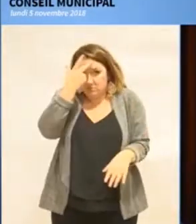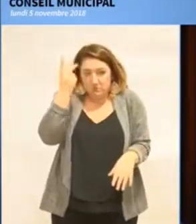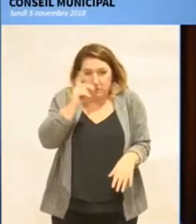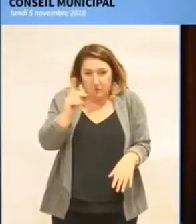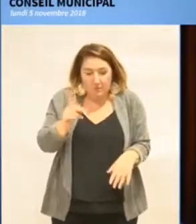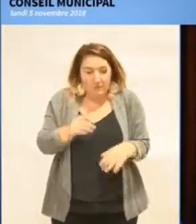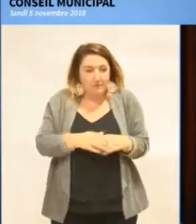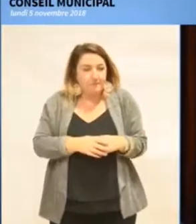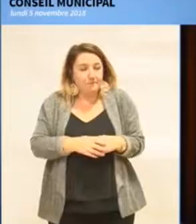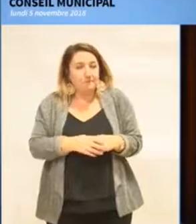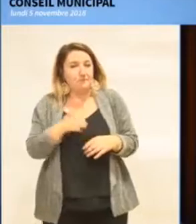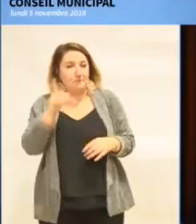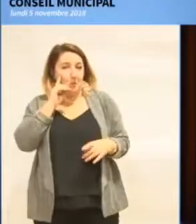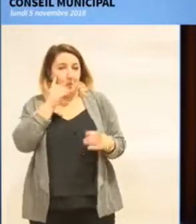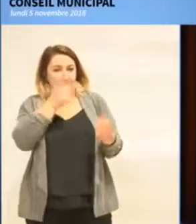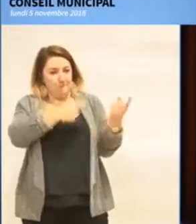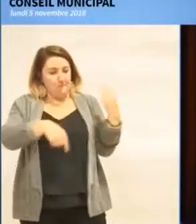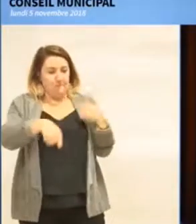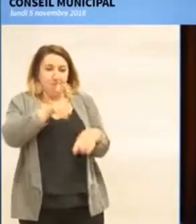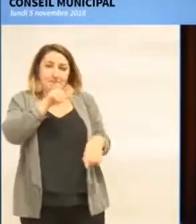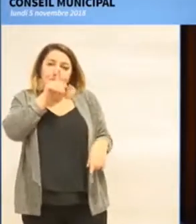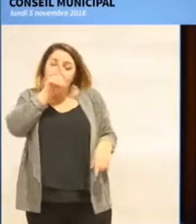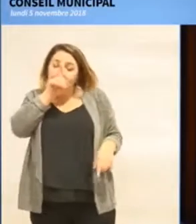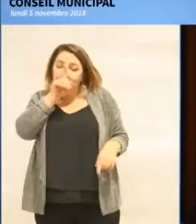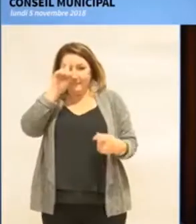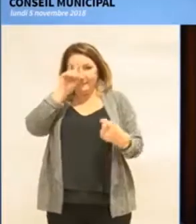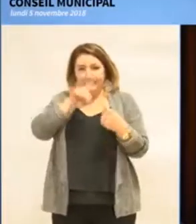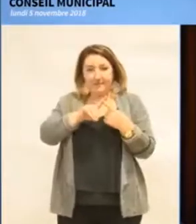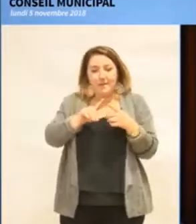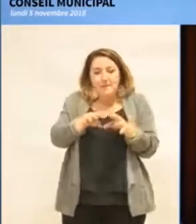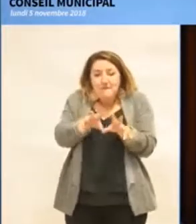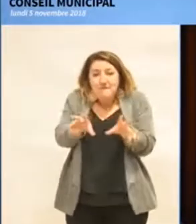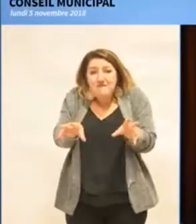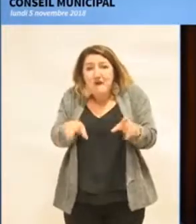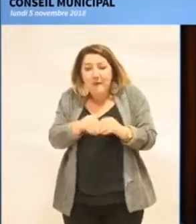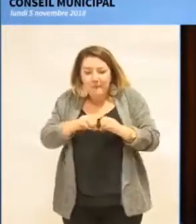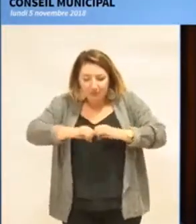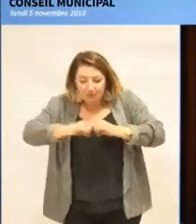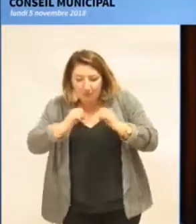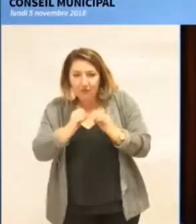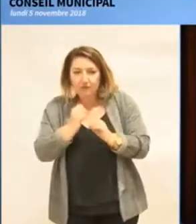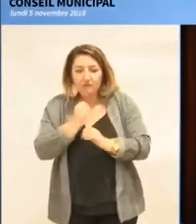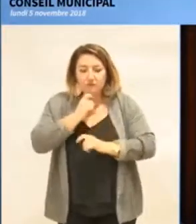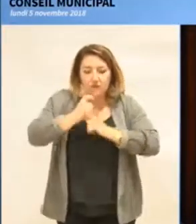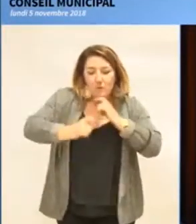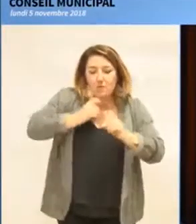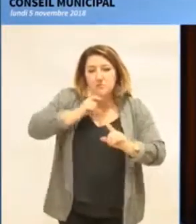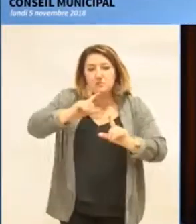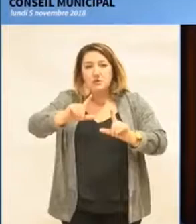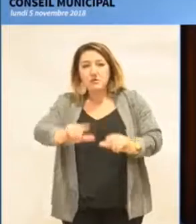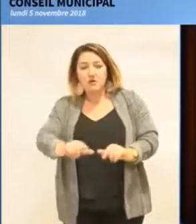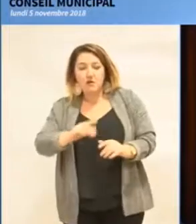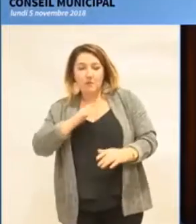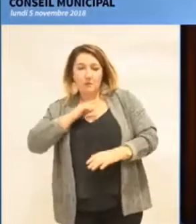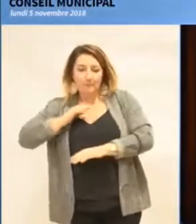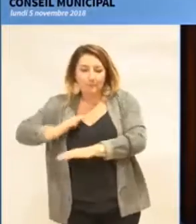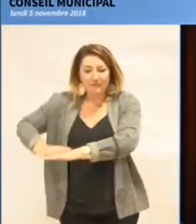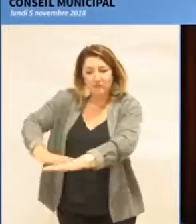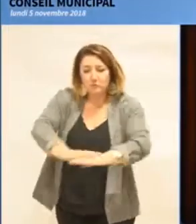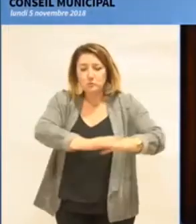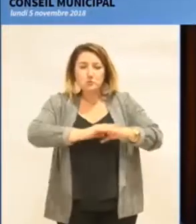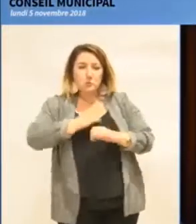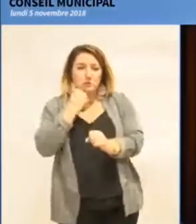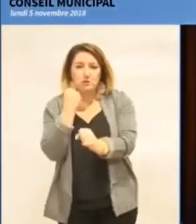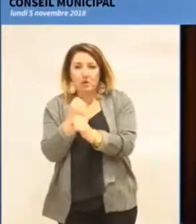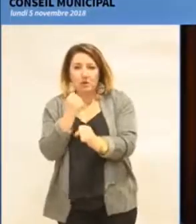mot sur les violences intrafamiliales dans la délibération et sur le travail de prévention que nous pourrions faire sur